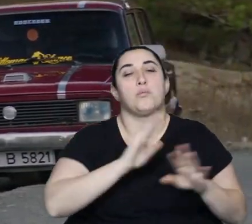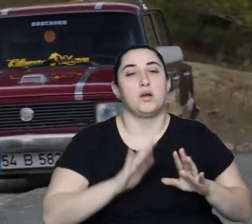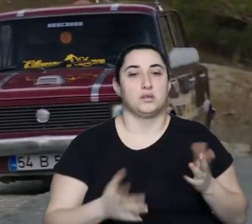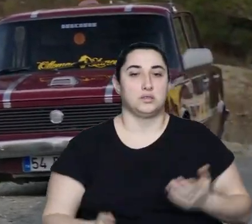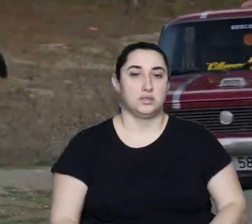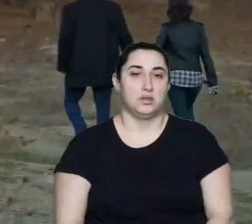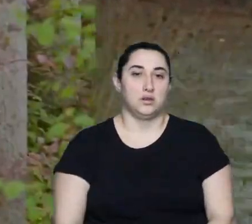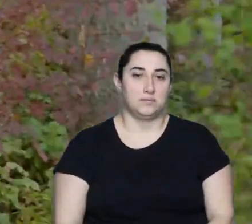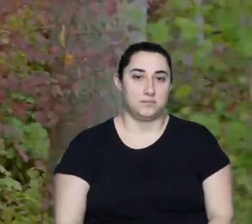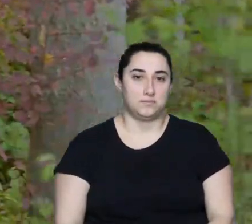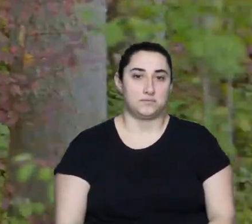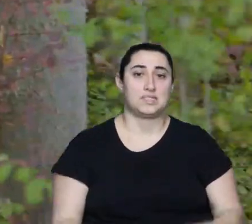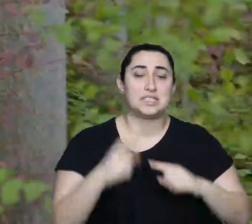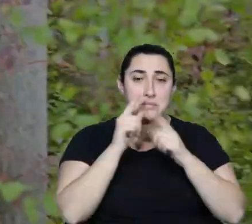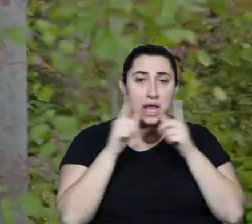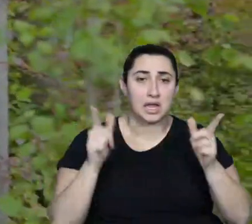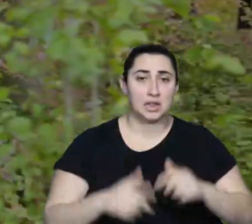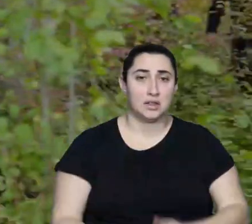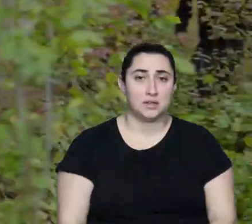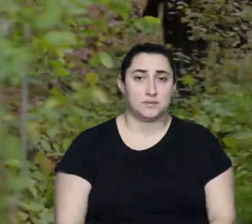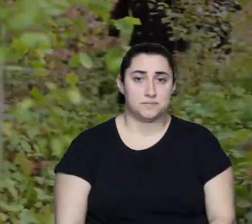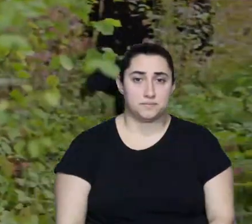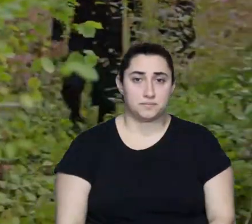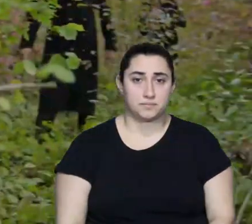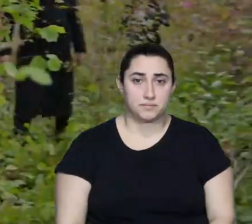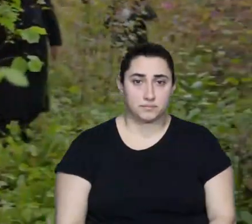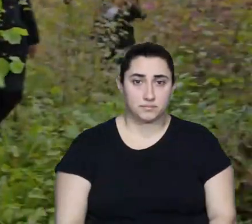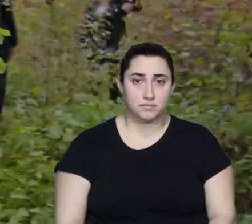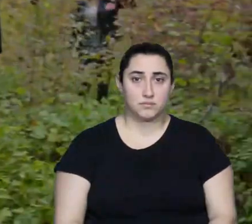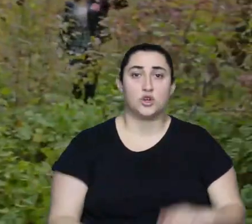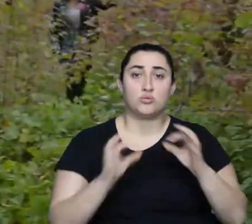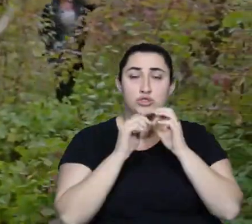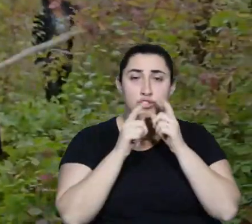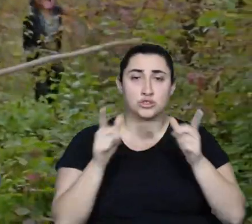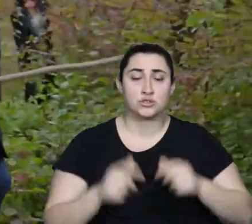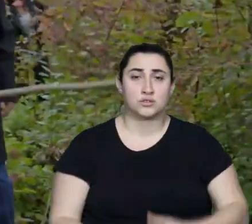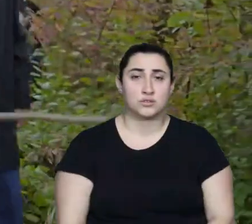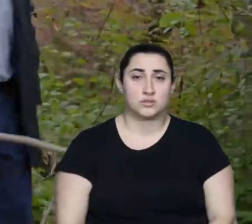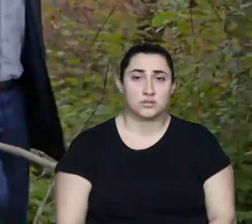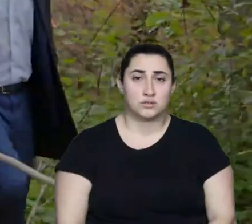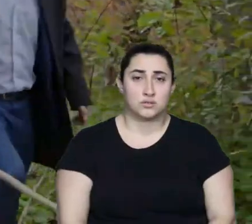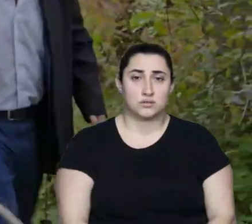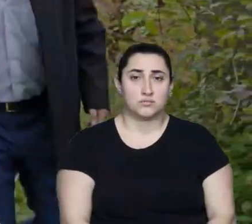Arkadaş. İsmail. Oral eline sopa almış ormanda yürüyor. Bacım.